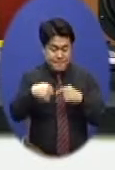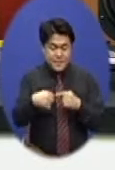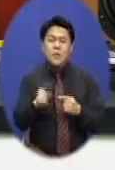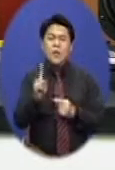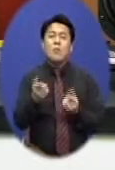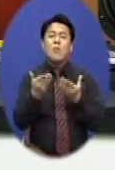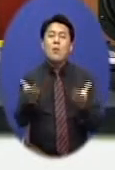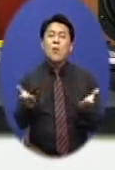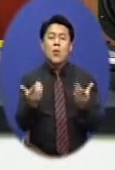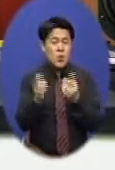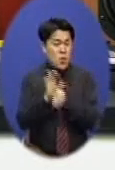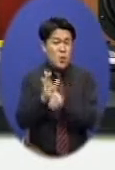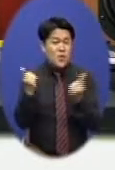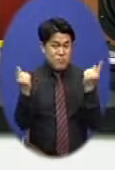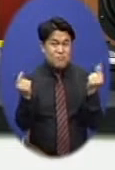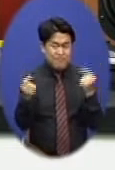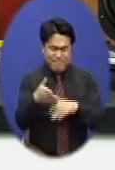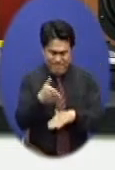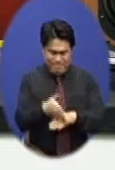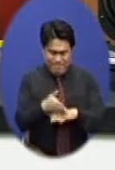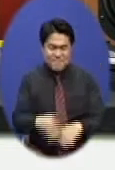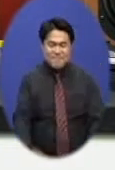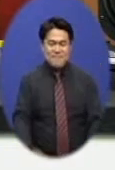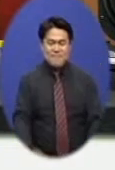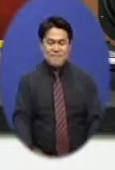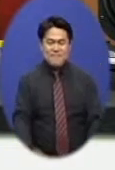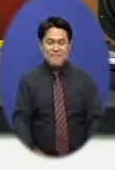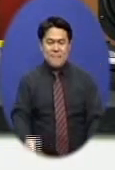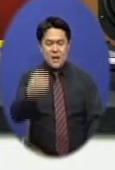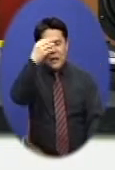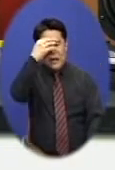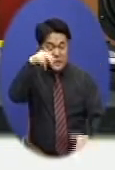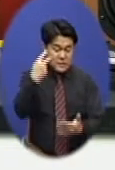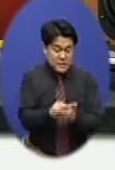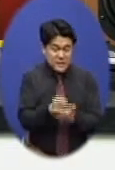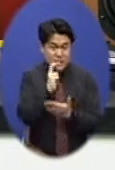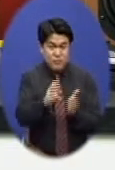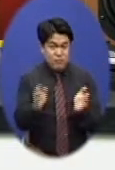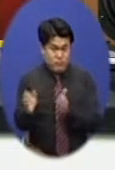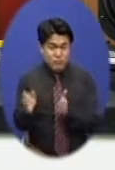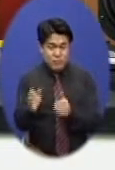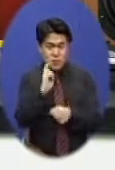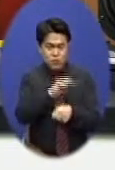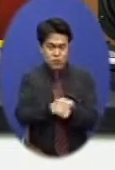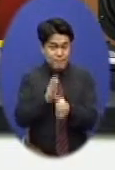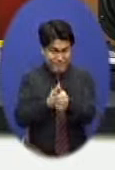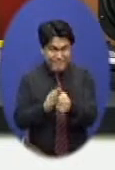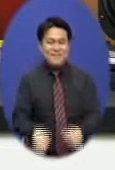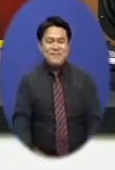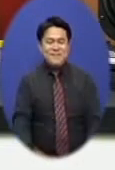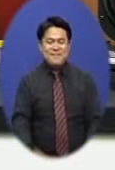거잖아요. 전화 주셔서 너무 감사하고요. 네. 네. 그 쓰러집니다. 저희가 곡 준비해 그래요. 놓을 테니까 잘 불러주시기 네.